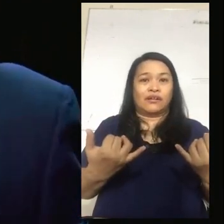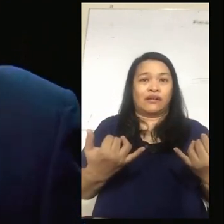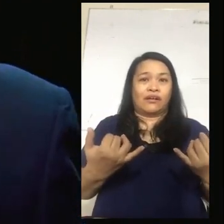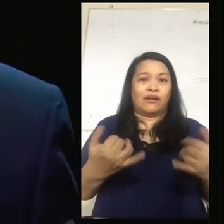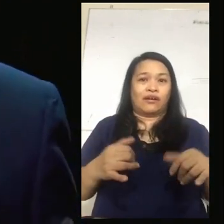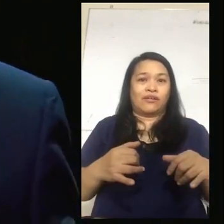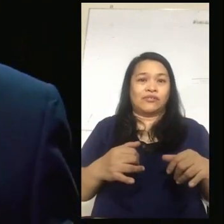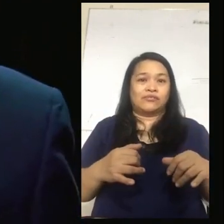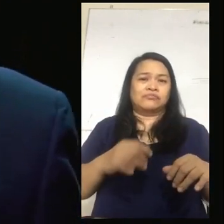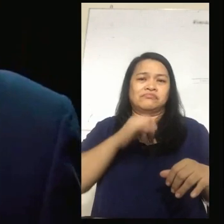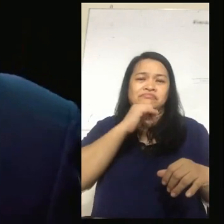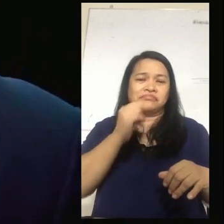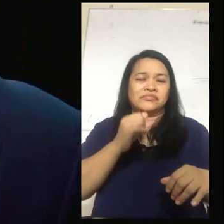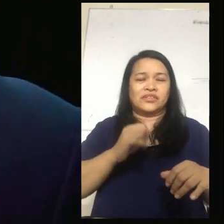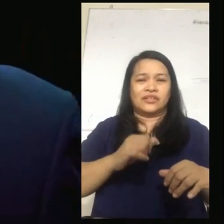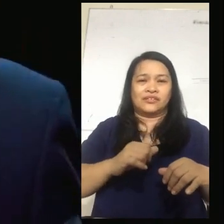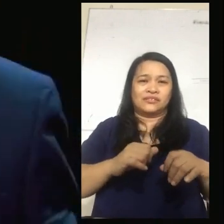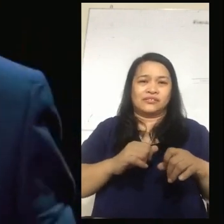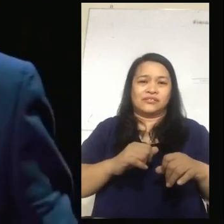bahala ka na kung sumakay ka o hindi.